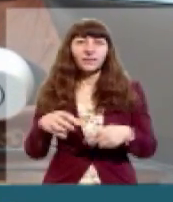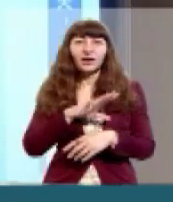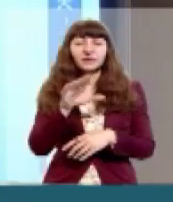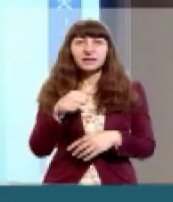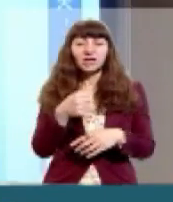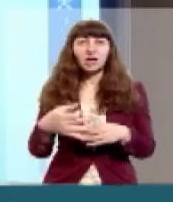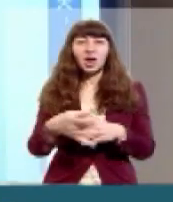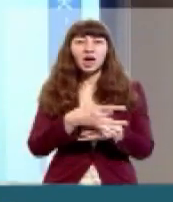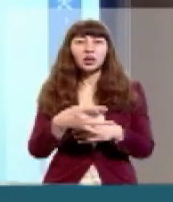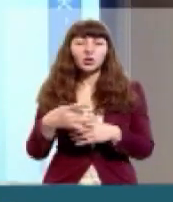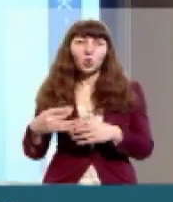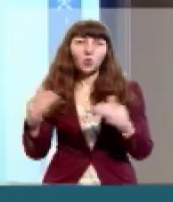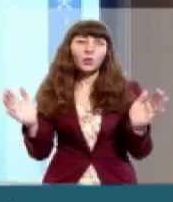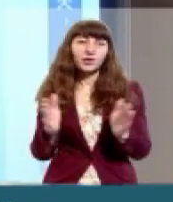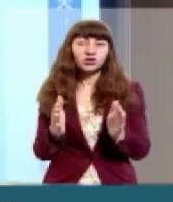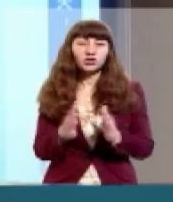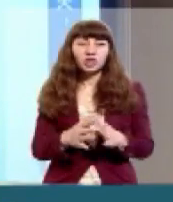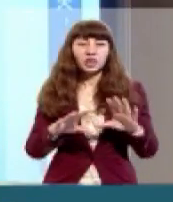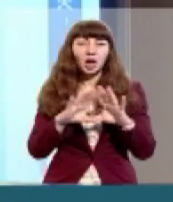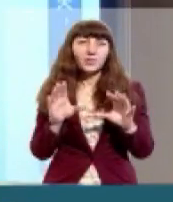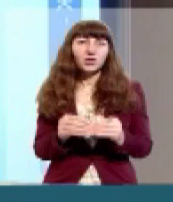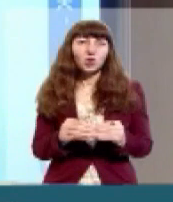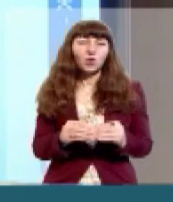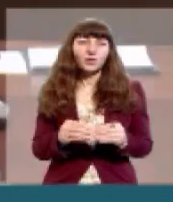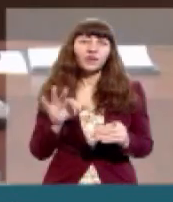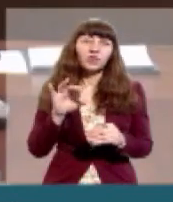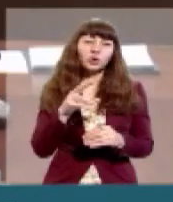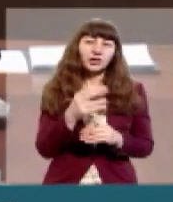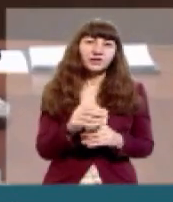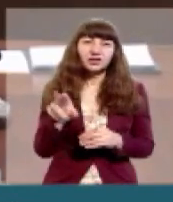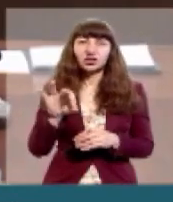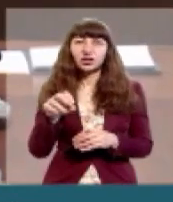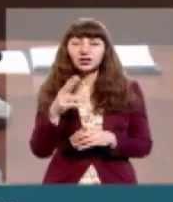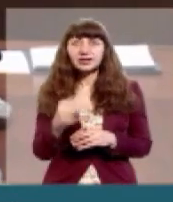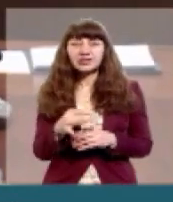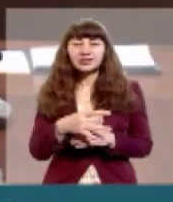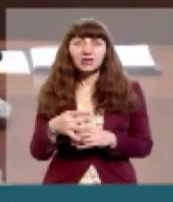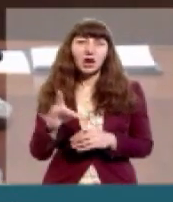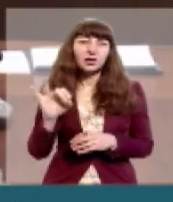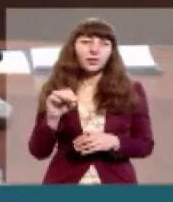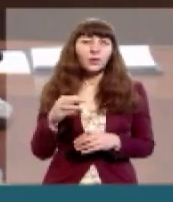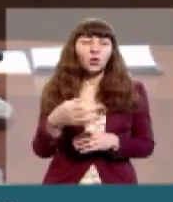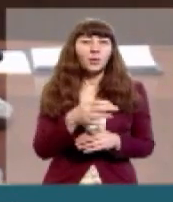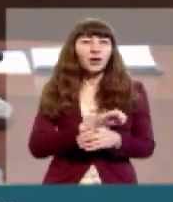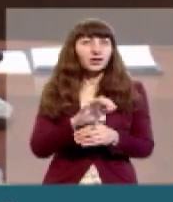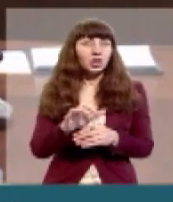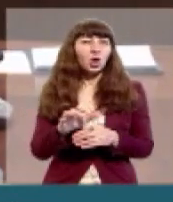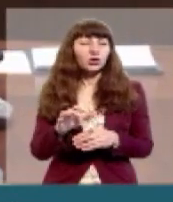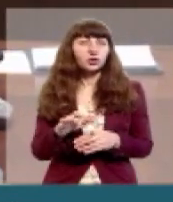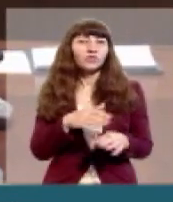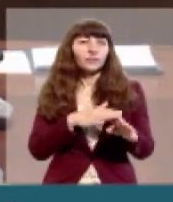20 регионах. Снижение индекса физического объема допустили Федоровский и Джангельдинский районы. Акимобласти поручает